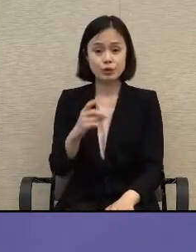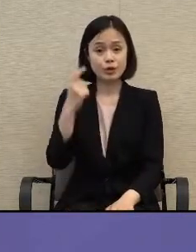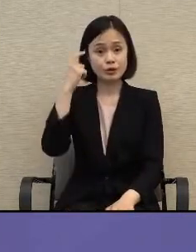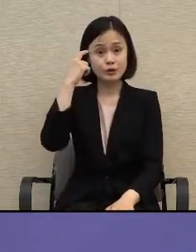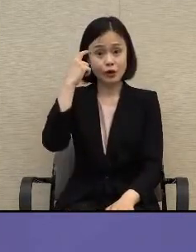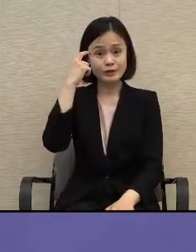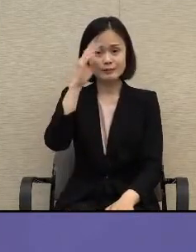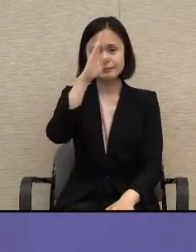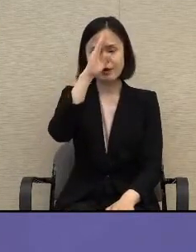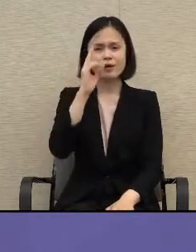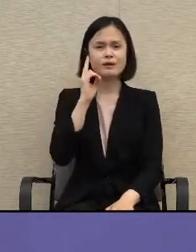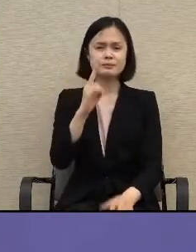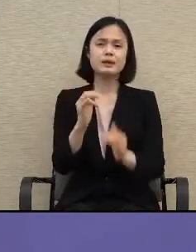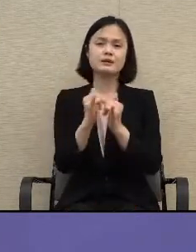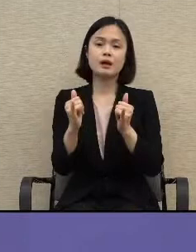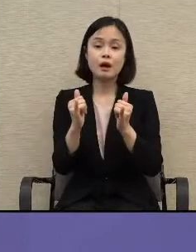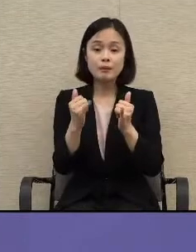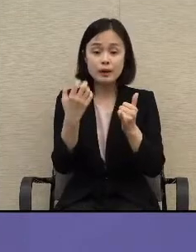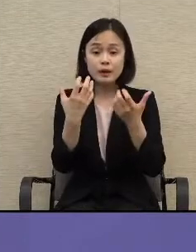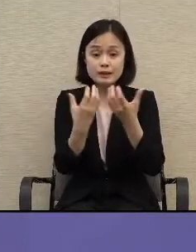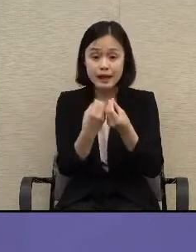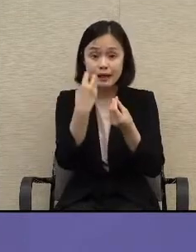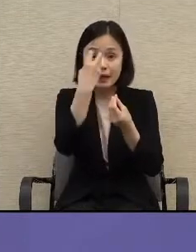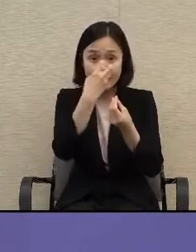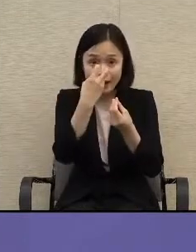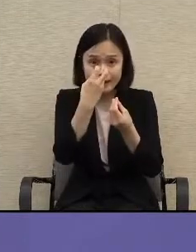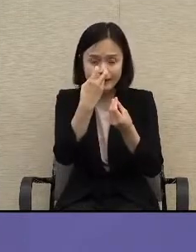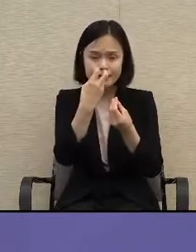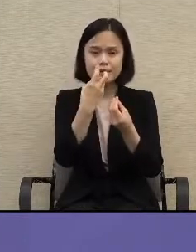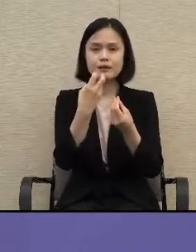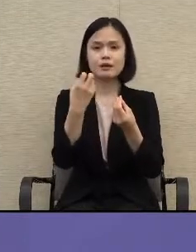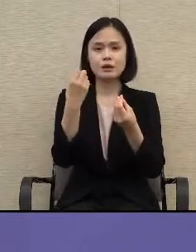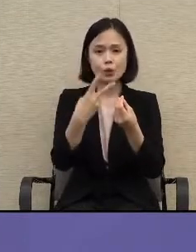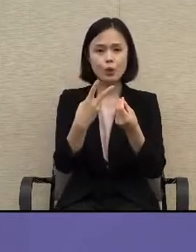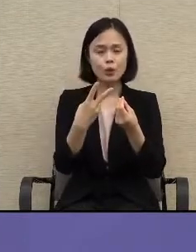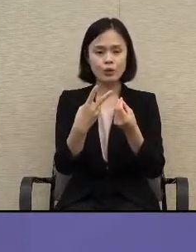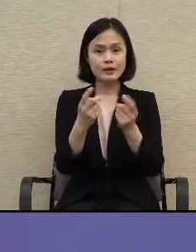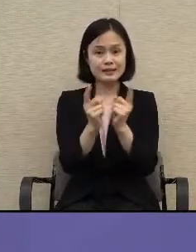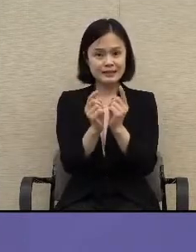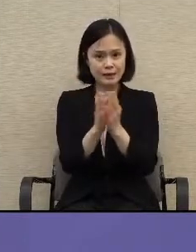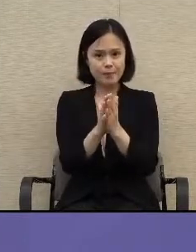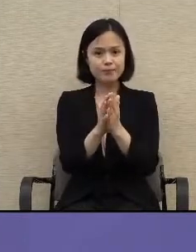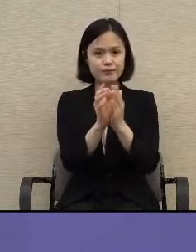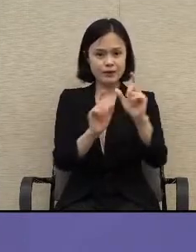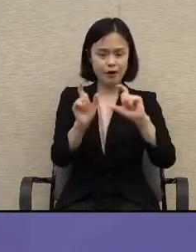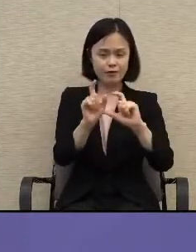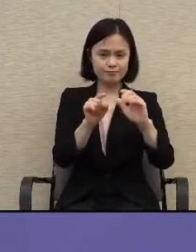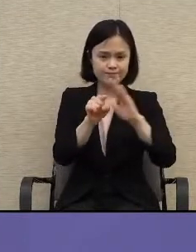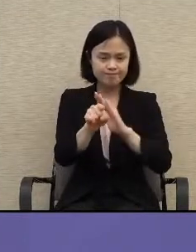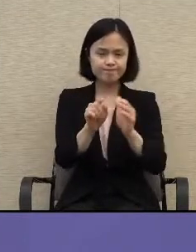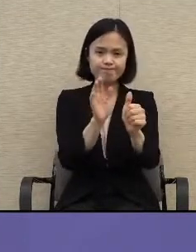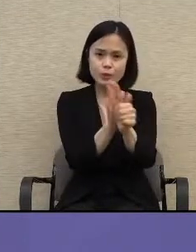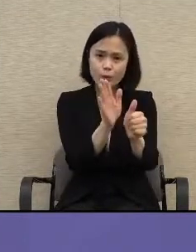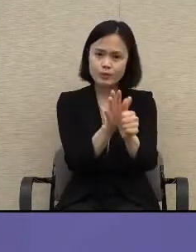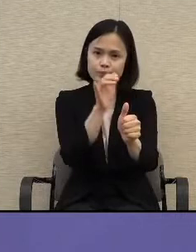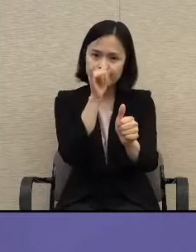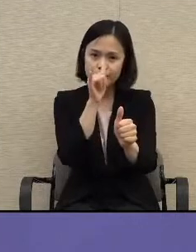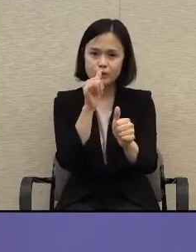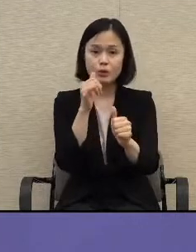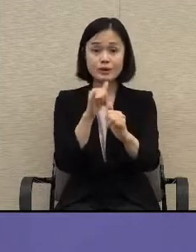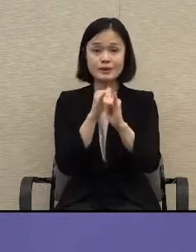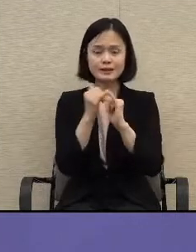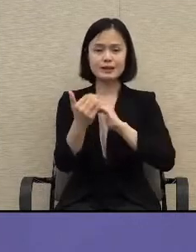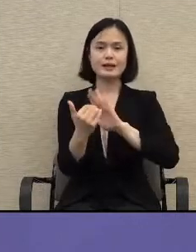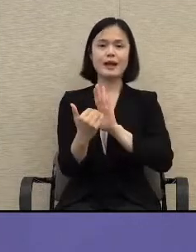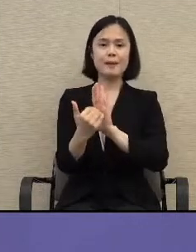중증정신질환자에 대한 사례 관리나 집중 개입이라든지 위기 대응이라든지 자살에 대한 문제에 대한 뭐 예방